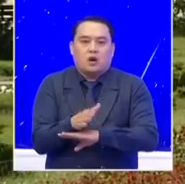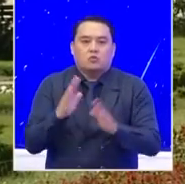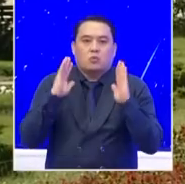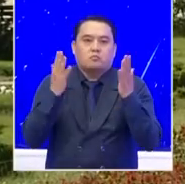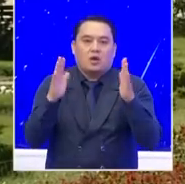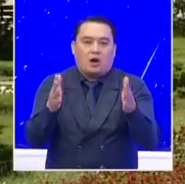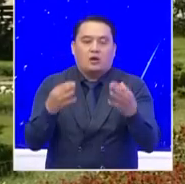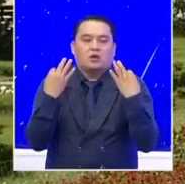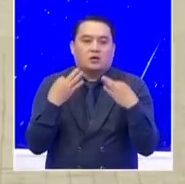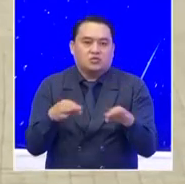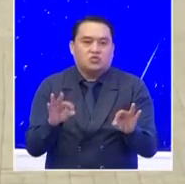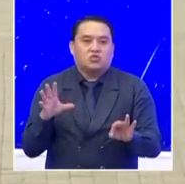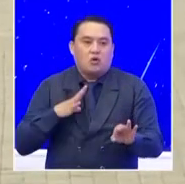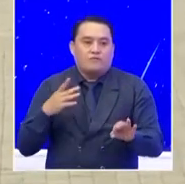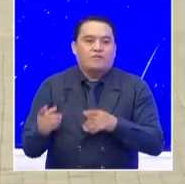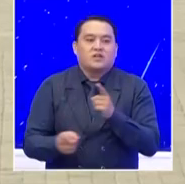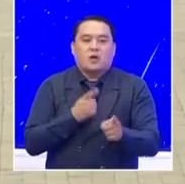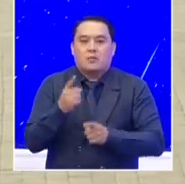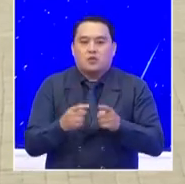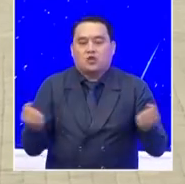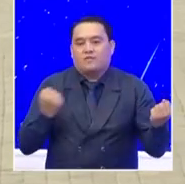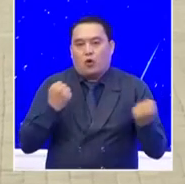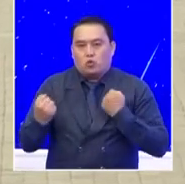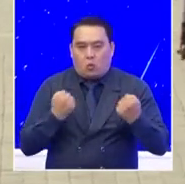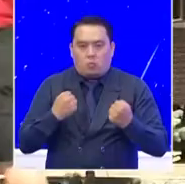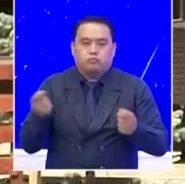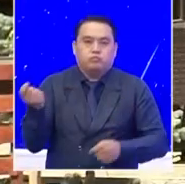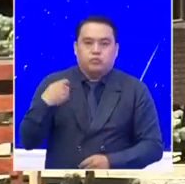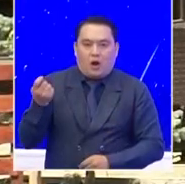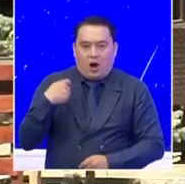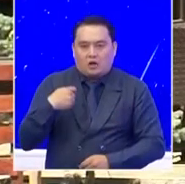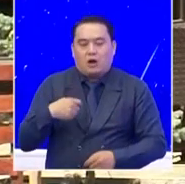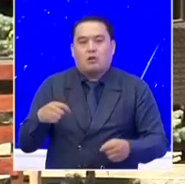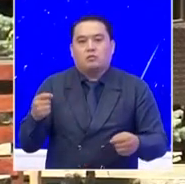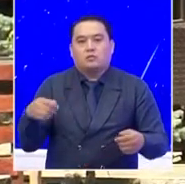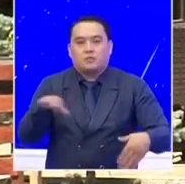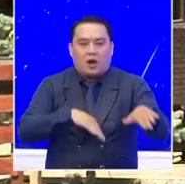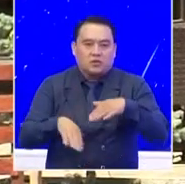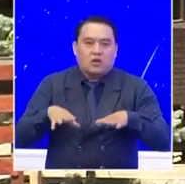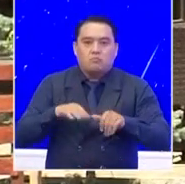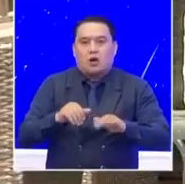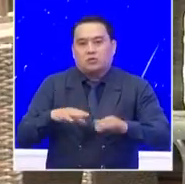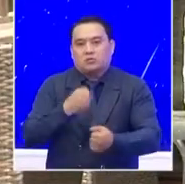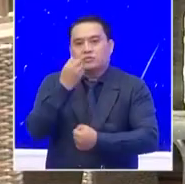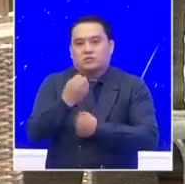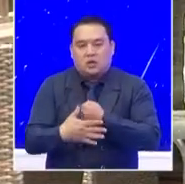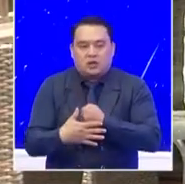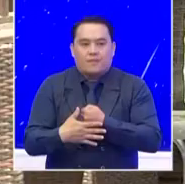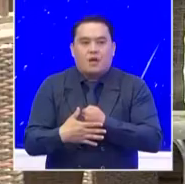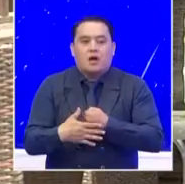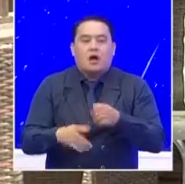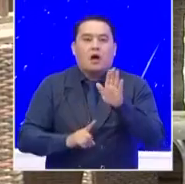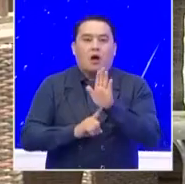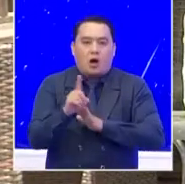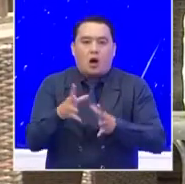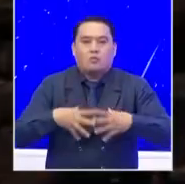скверы. Из сфер услуг возобновлена деятельность фитнес-центров, бань, саун, бассейнов, спа и массажных центров. Заработали также